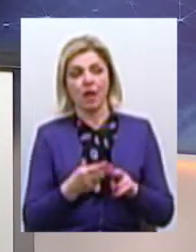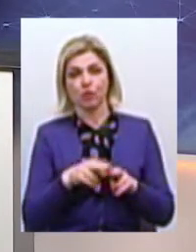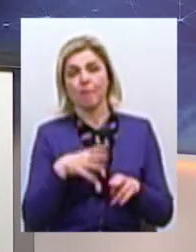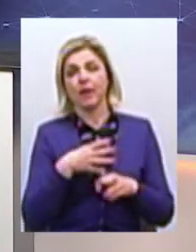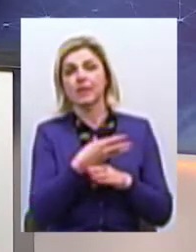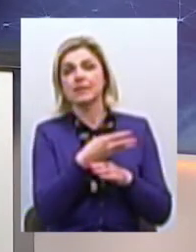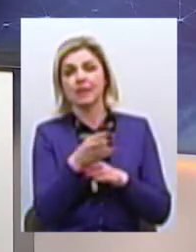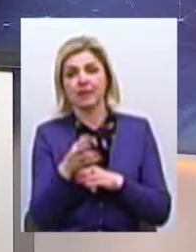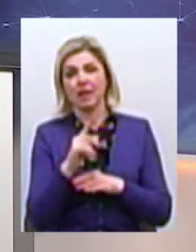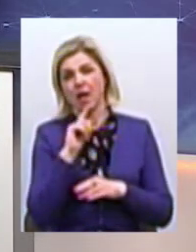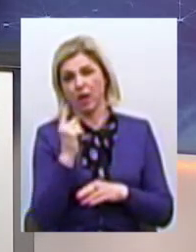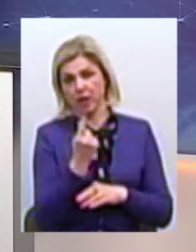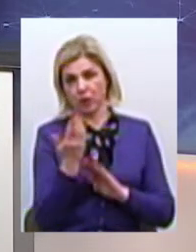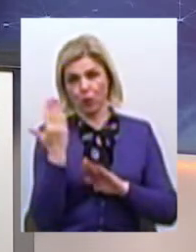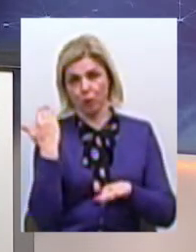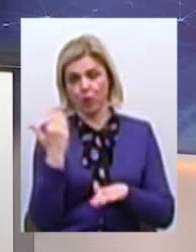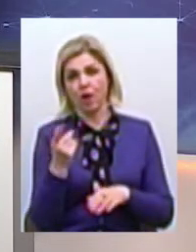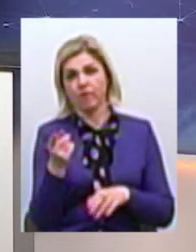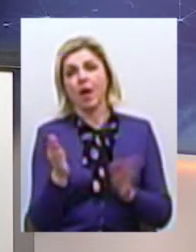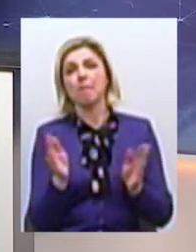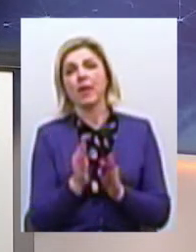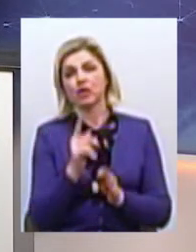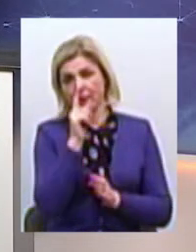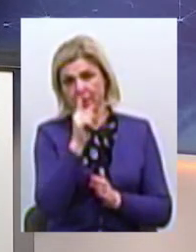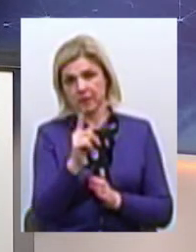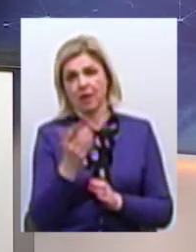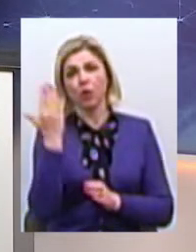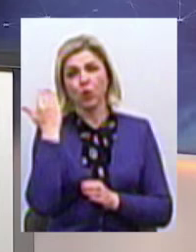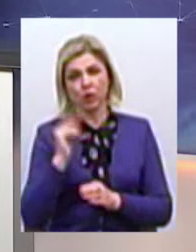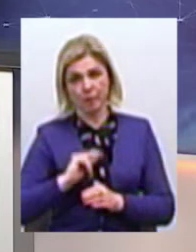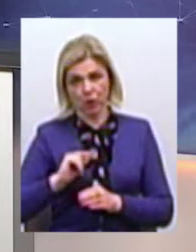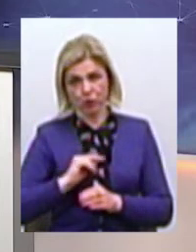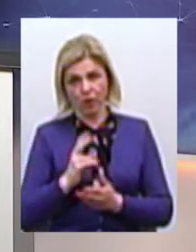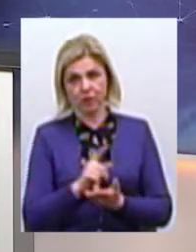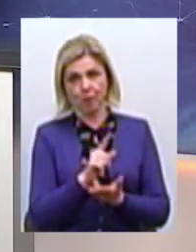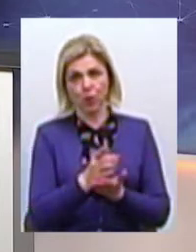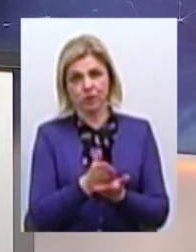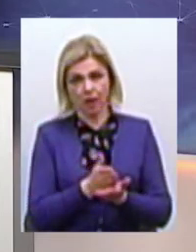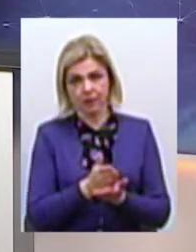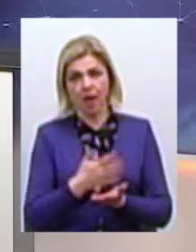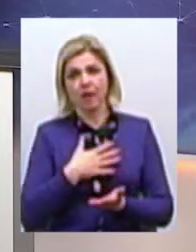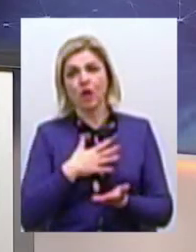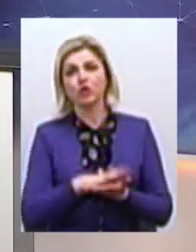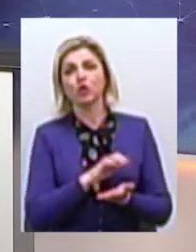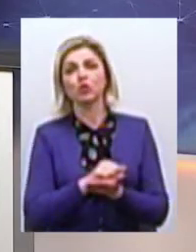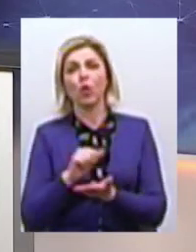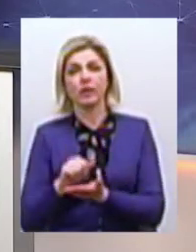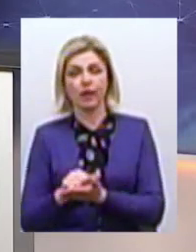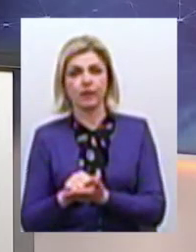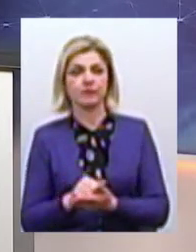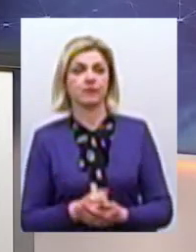відзнятий майже рік тому. Ви менше місяця тоді працювали на посаді. Наші колеги Валентина Горова та Артем